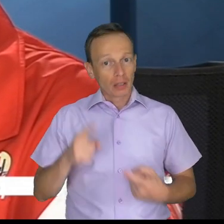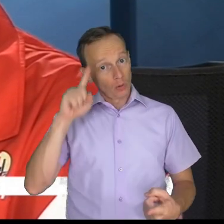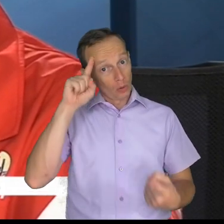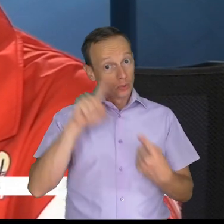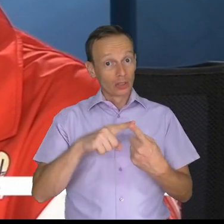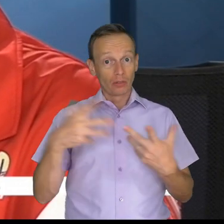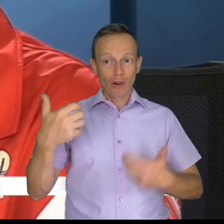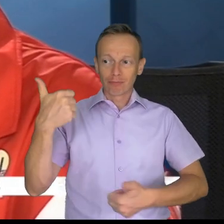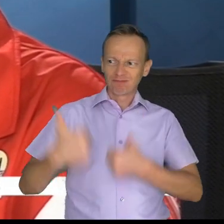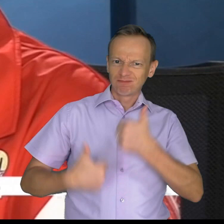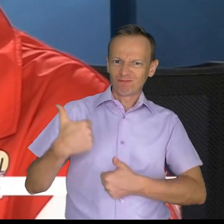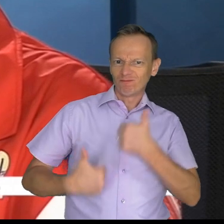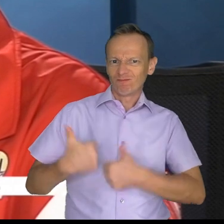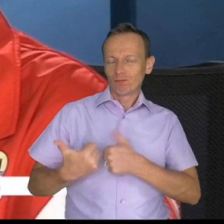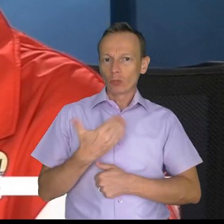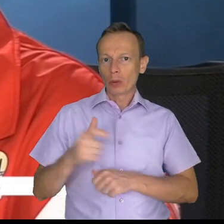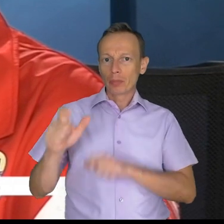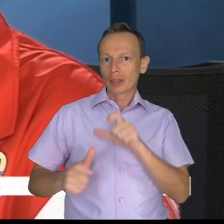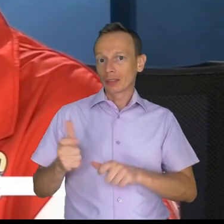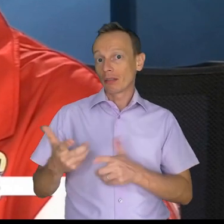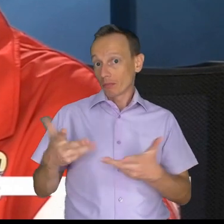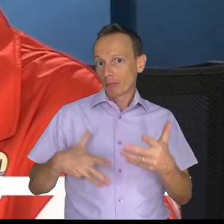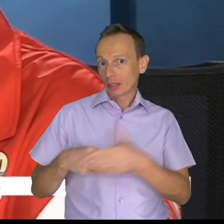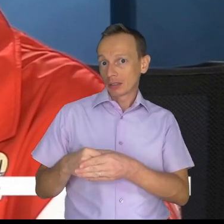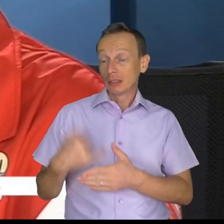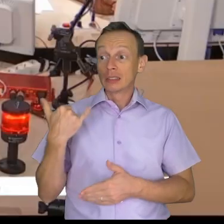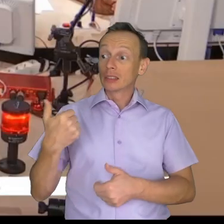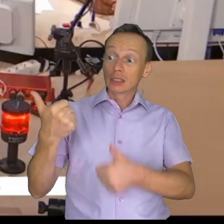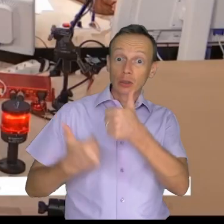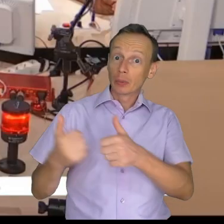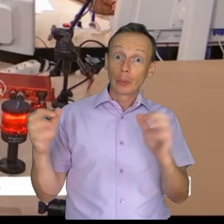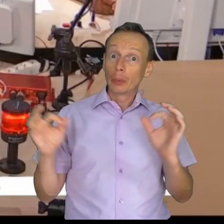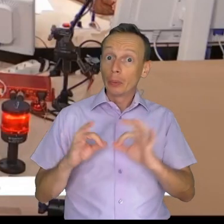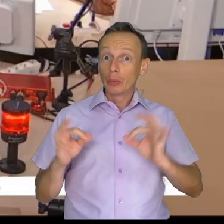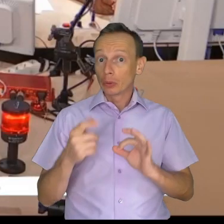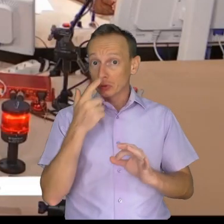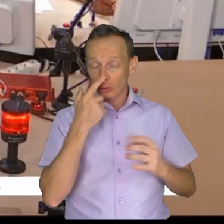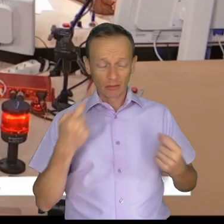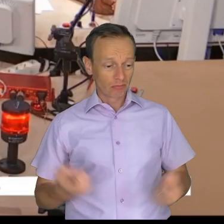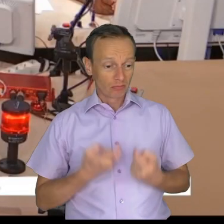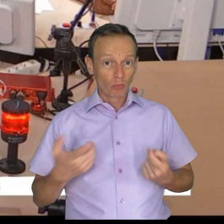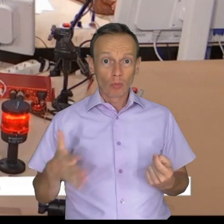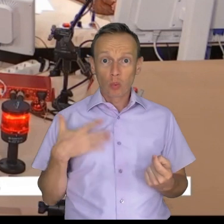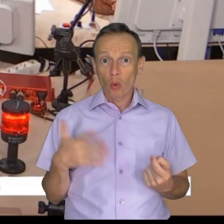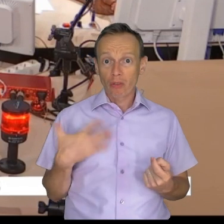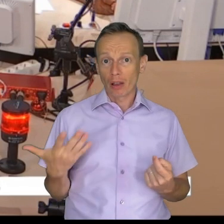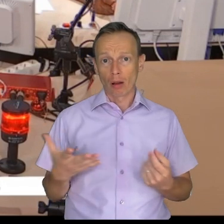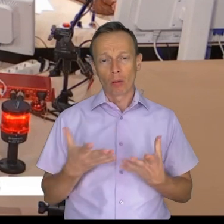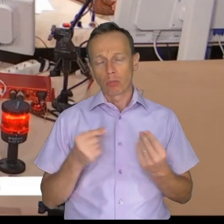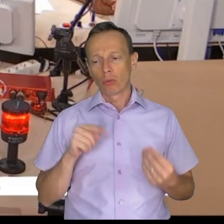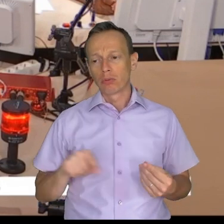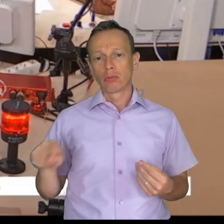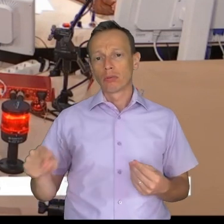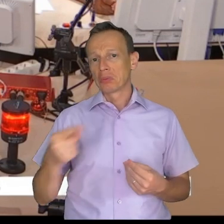athlète, c'est de s'entraîner pour ensuite se mesurer, et on se mesure au travers de compétitions. Or, si les compétitions se sont arrêtées,